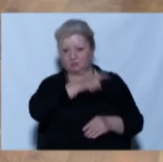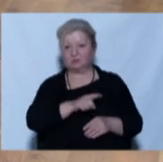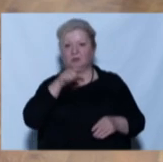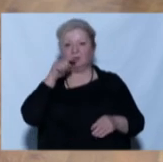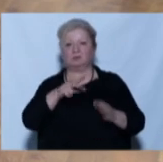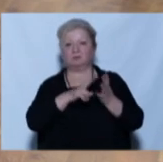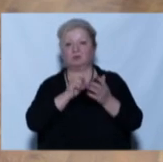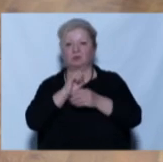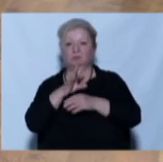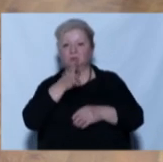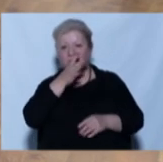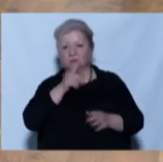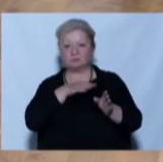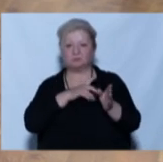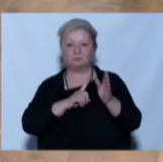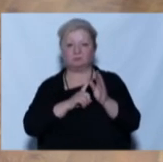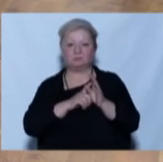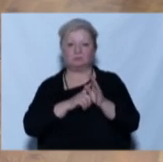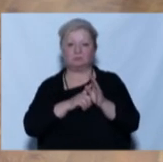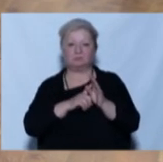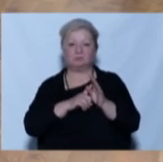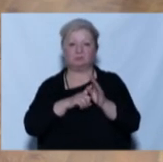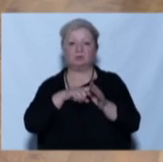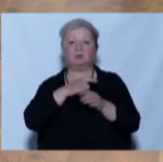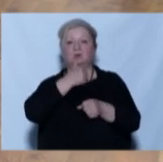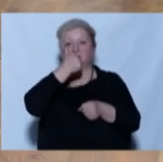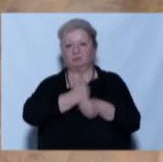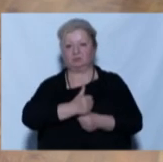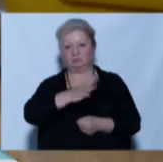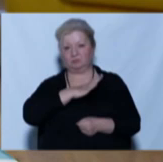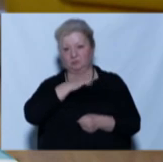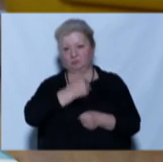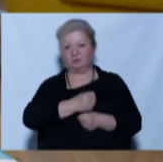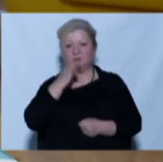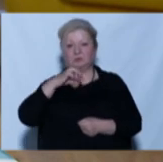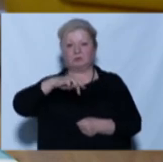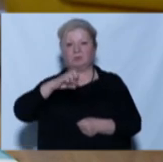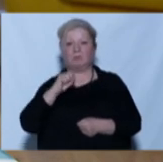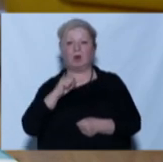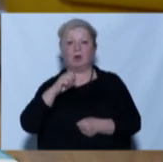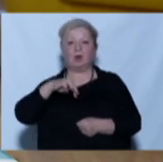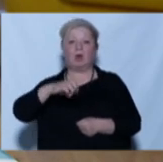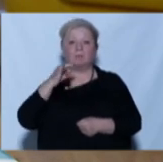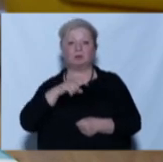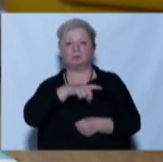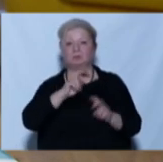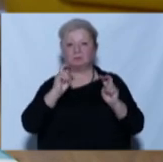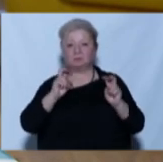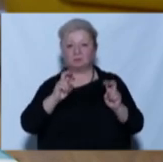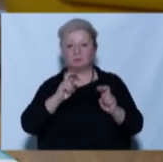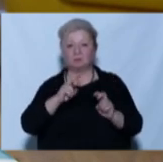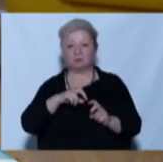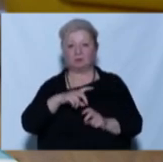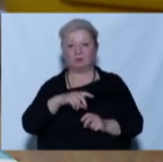1824 წელს გახდა დაღესტნის იმამი. იმამი იყო რელიგიური